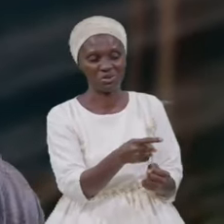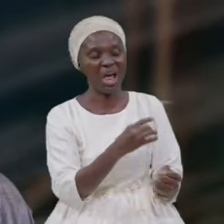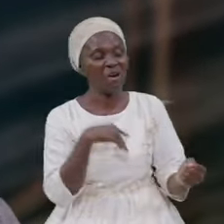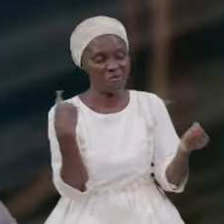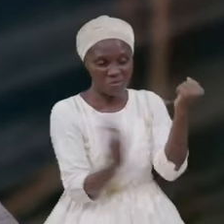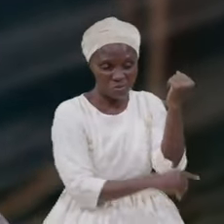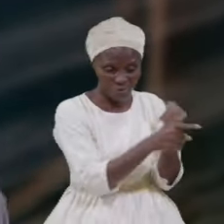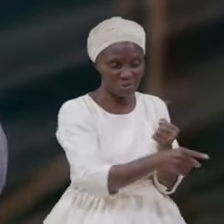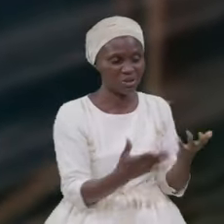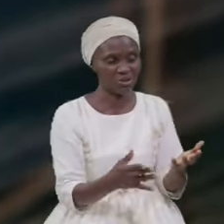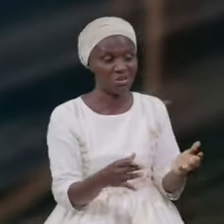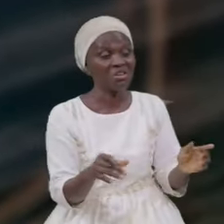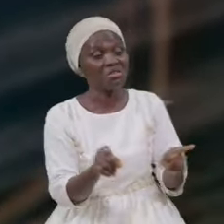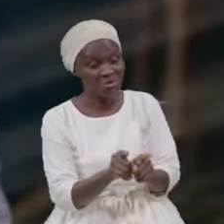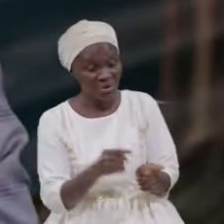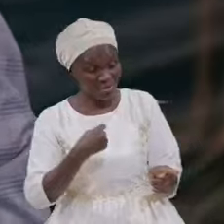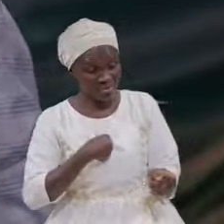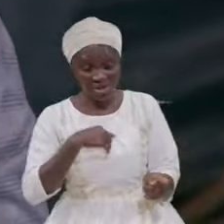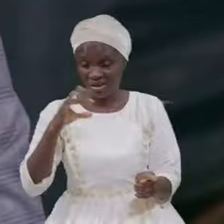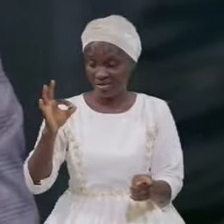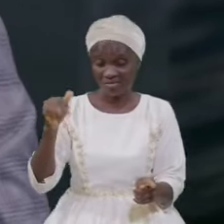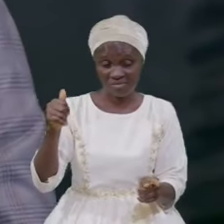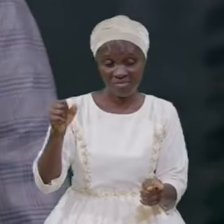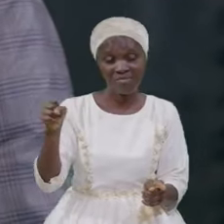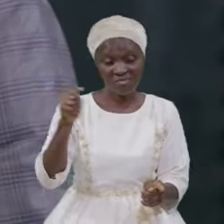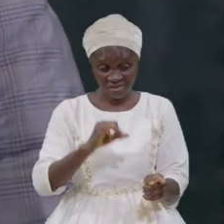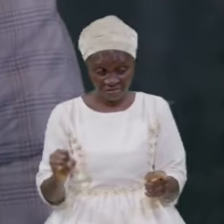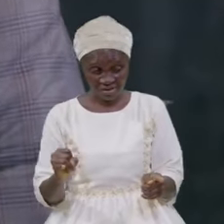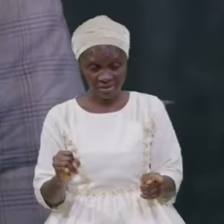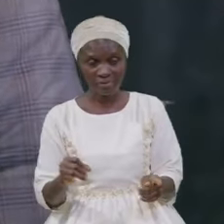t'écraser. Et il jeûnait dans ces conditions-là. Mon ami, le jeûne